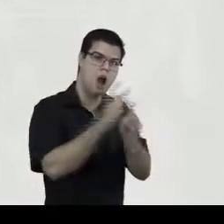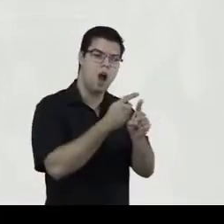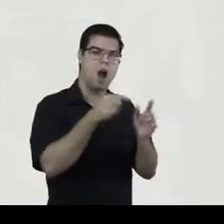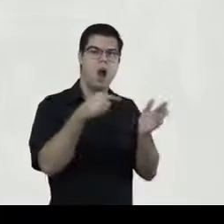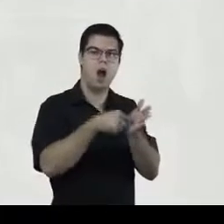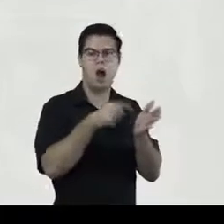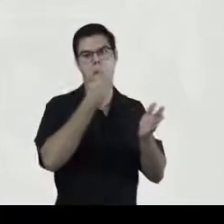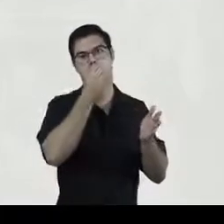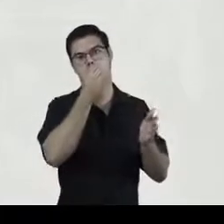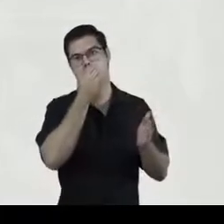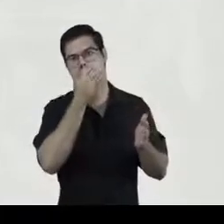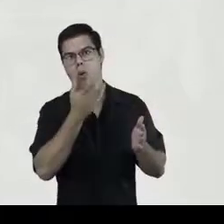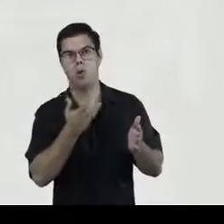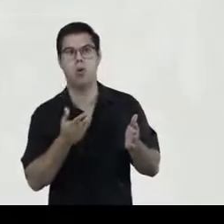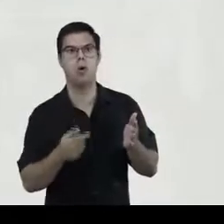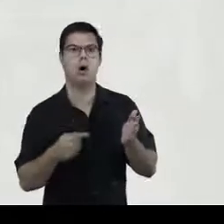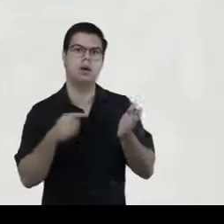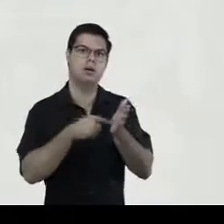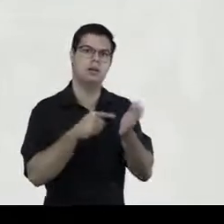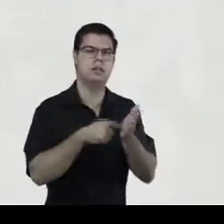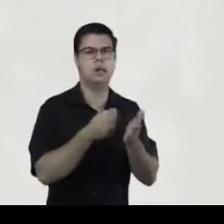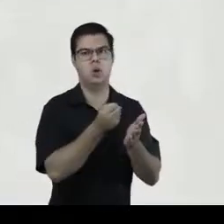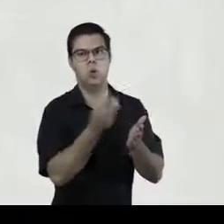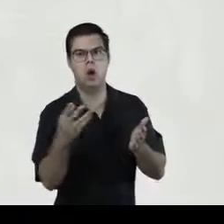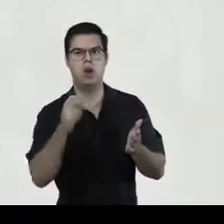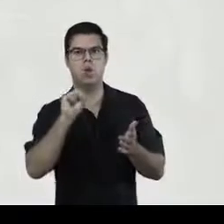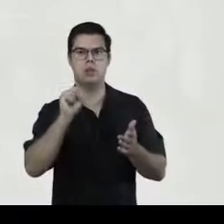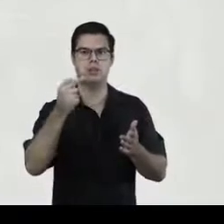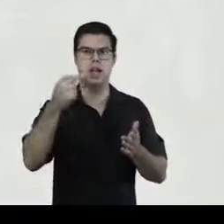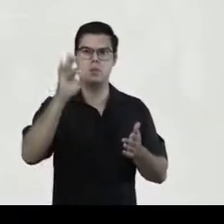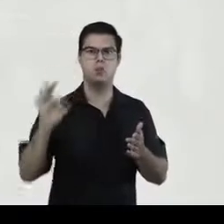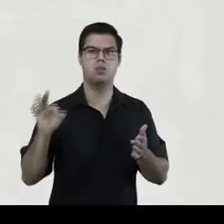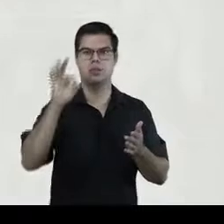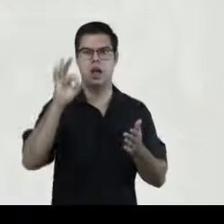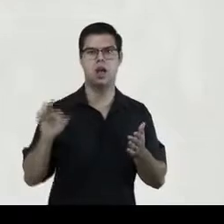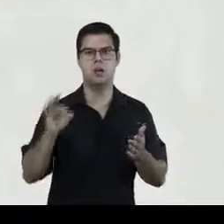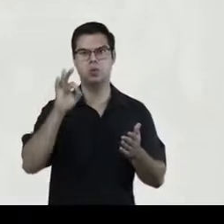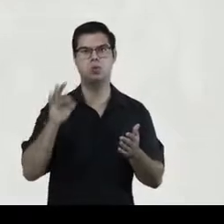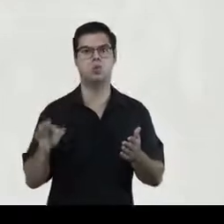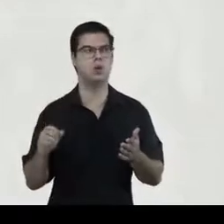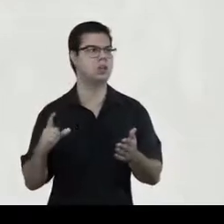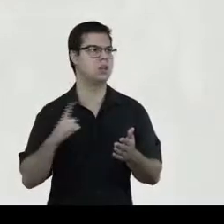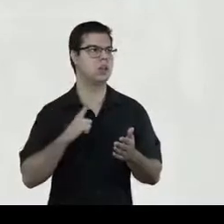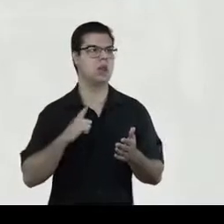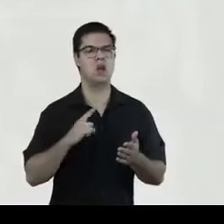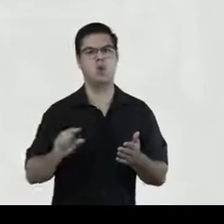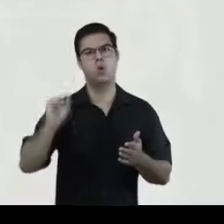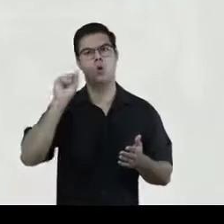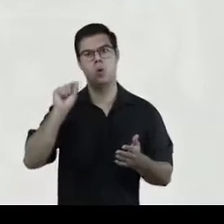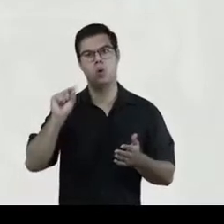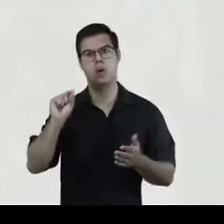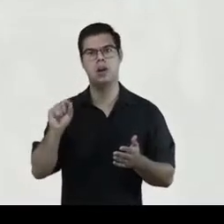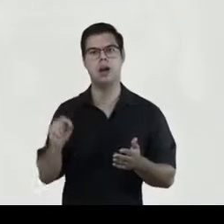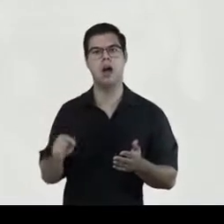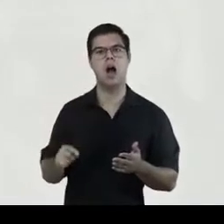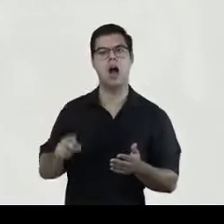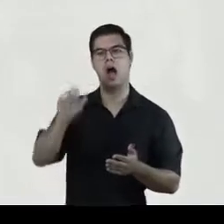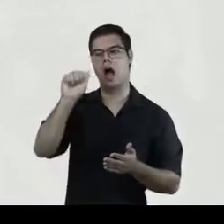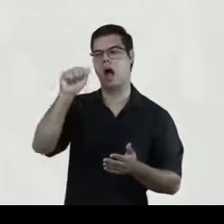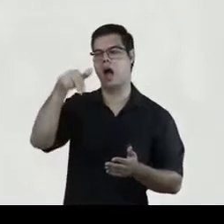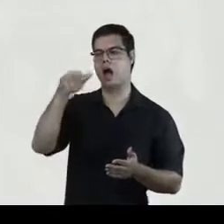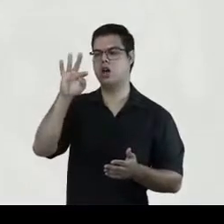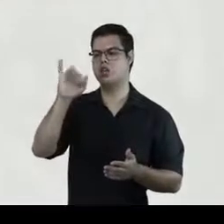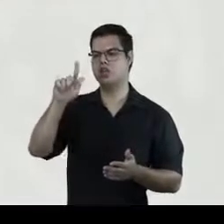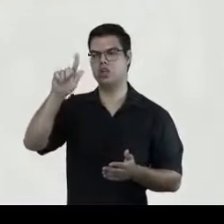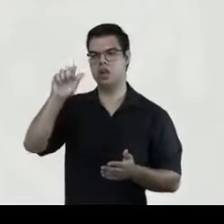Bei den häufigen Schriftarten, also z.B. bei Antiqua und Fraktur, was in den deutschen Bibliotheken am häufigsten vorkommt,